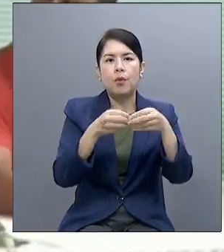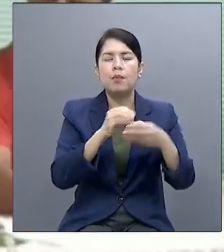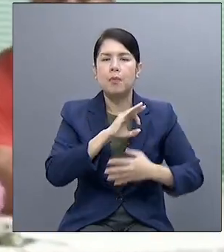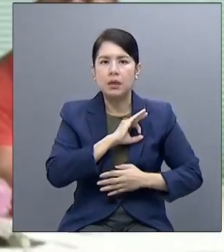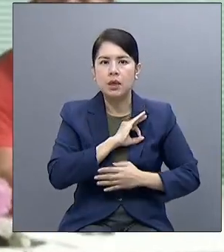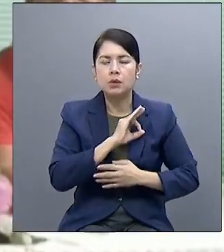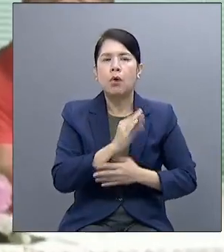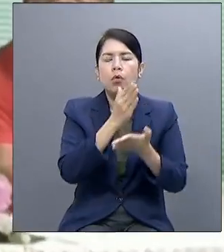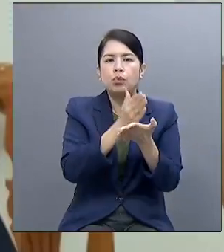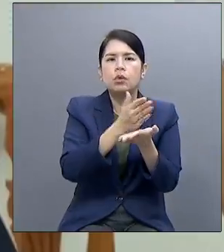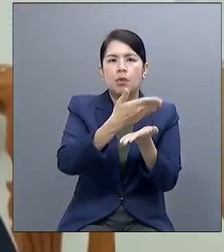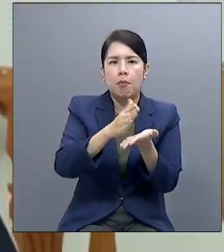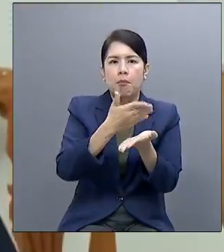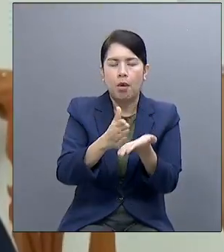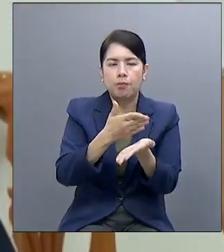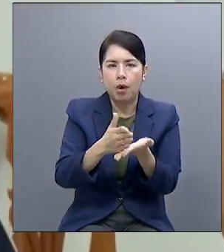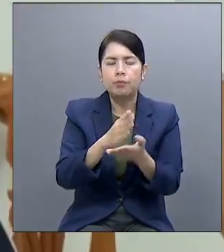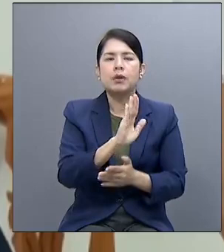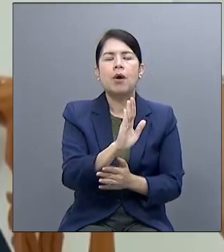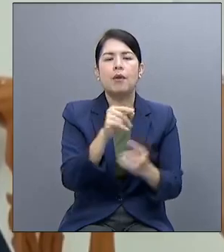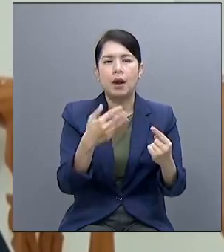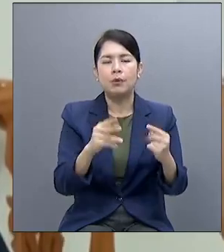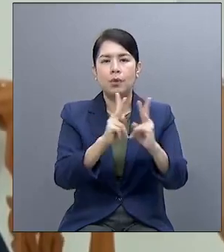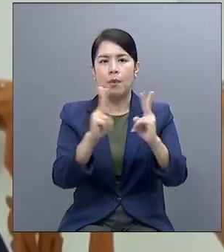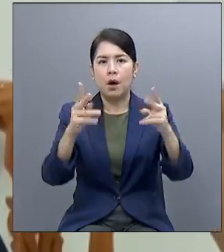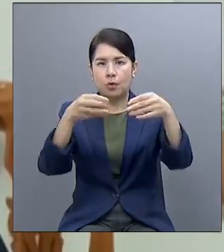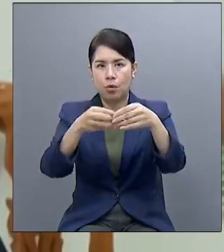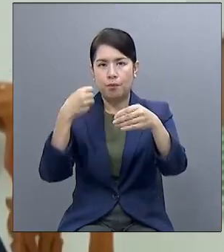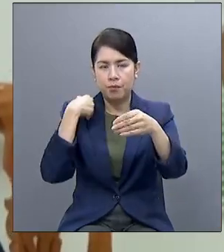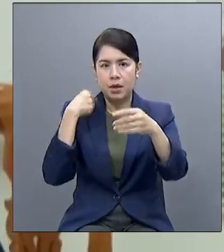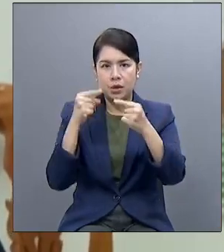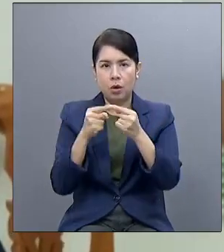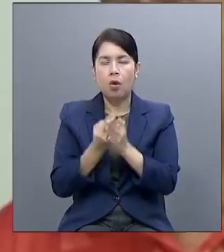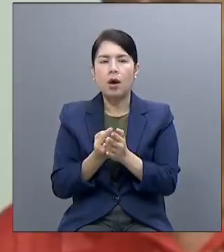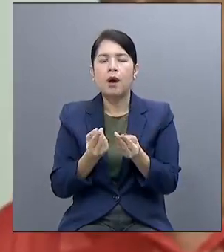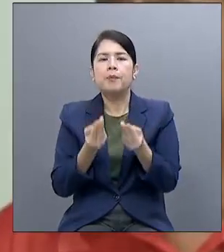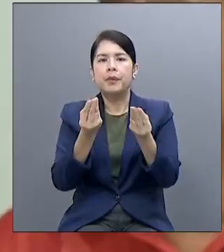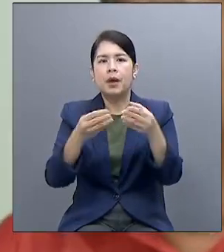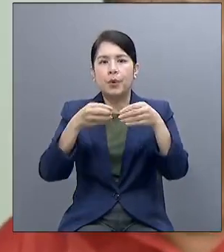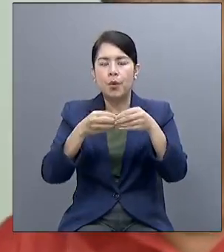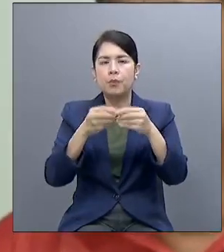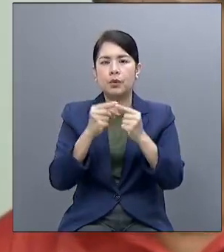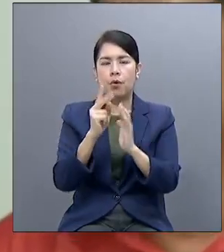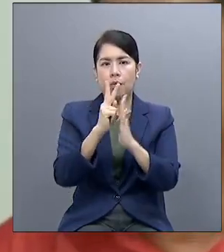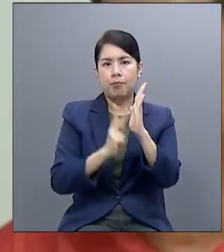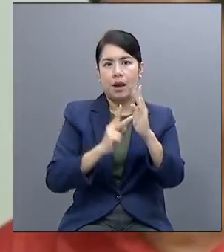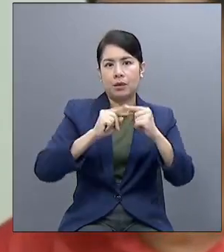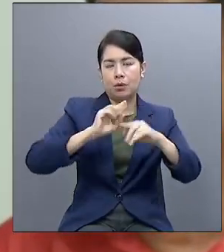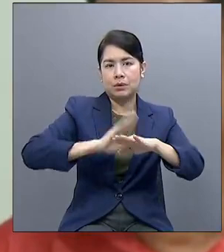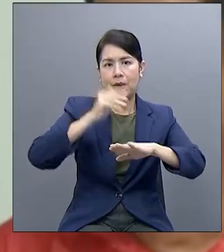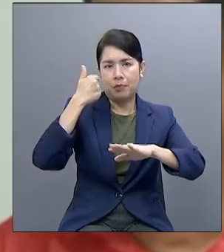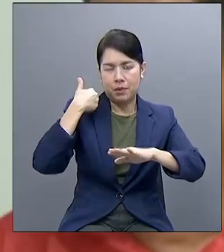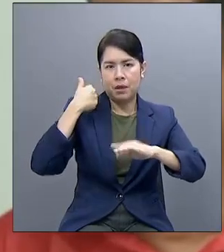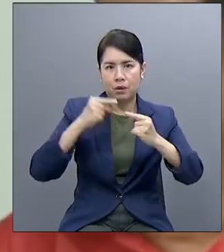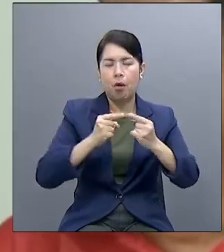ว้ก่อนหลังจากนี้สสท.จะส่งทีมกฎหมายลงพื้นที่มาช่วยในเรื่องการประนอมหนี้การเจรจาหนี้ระหว่างสหกร